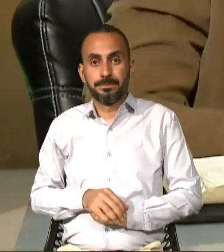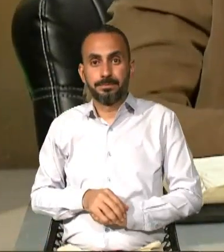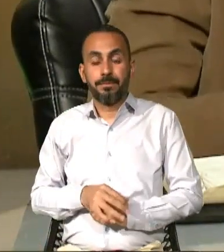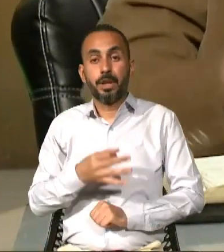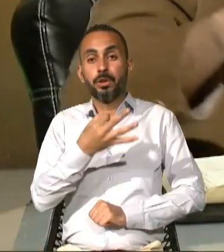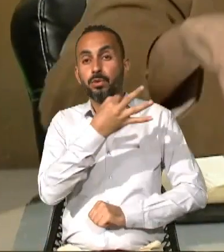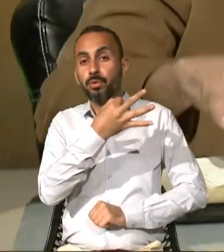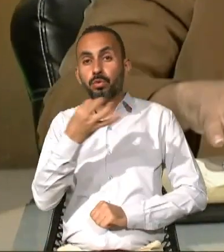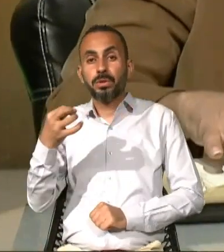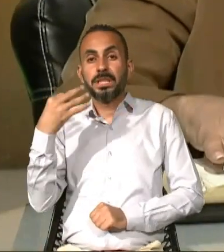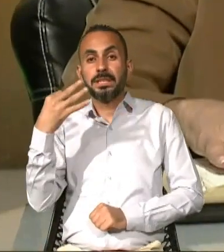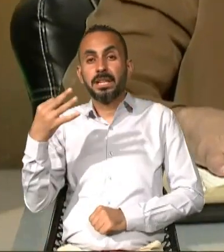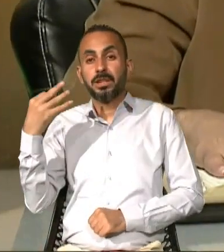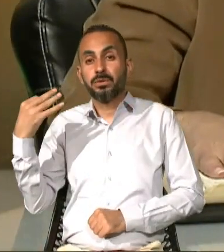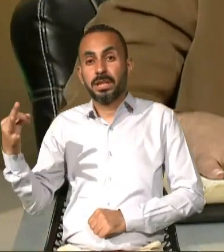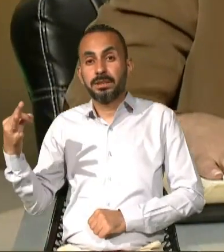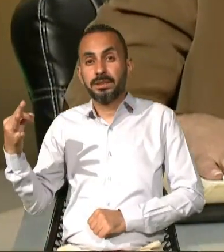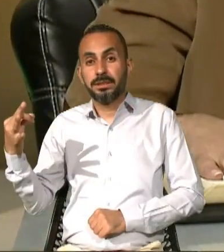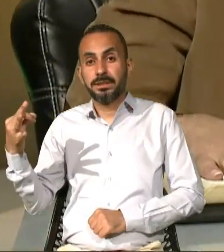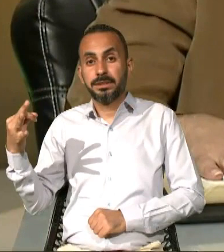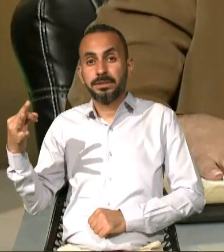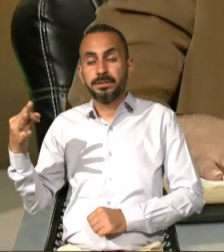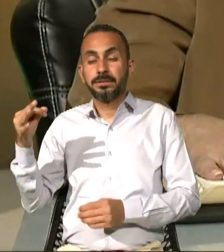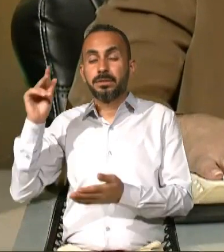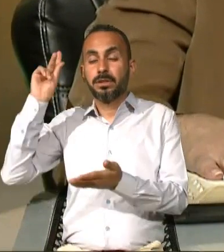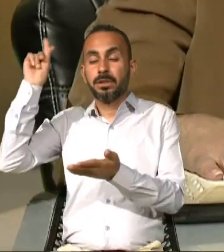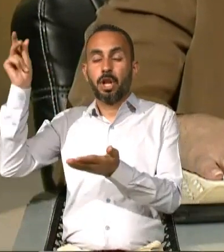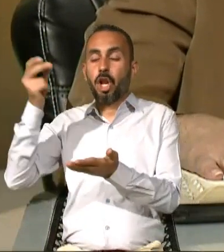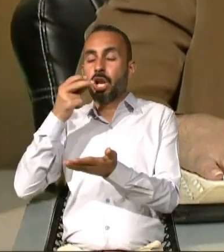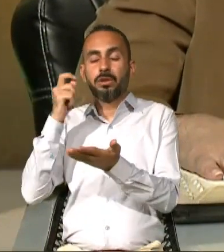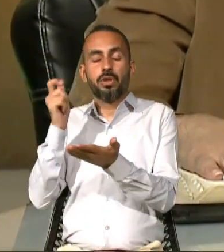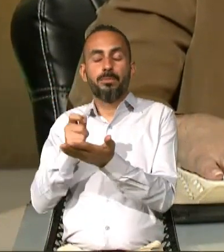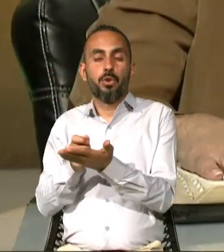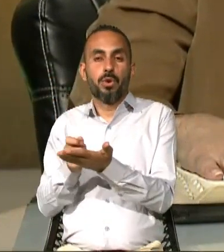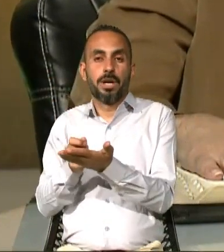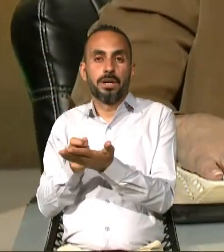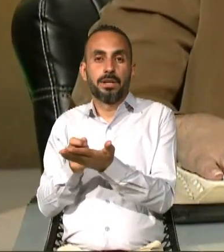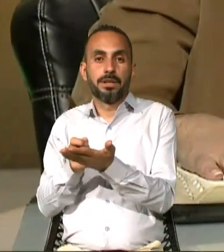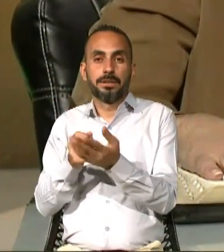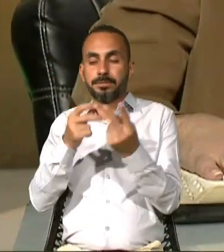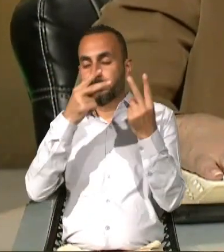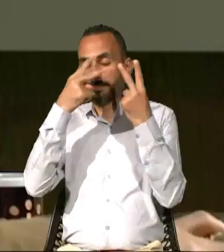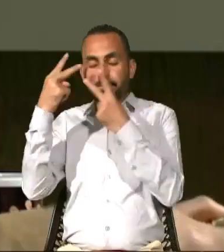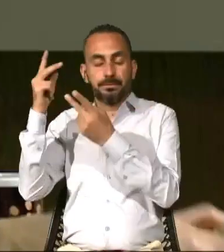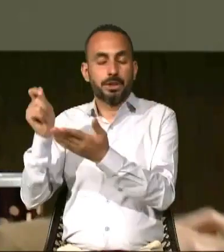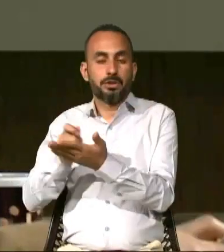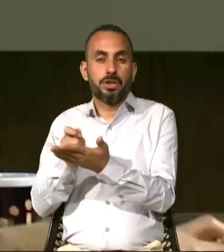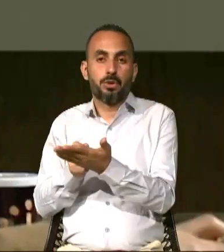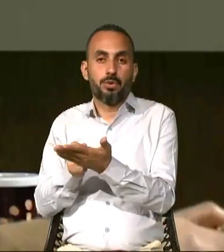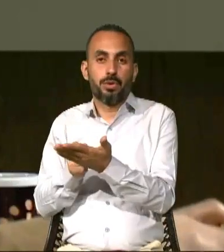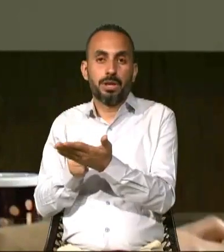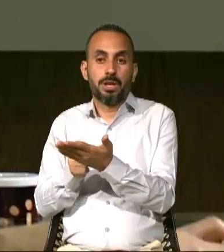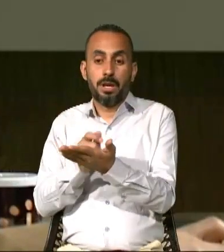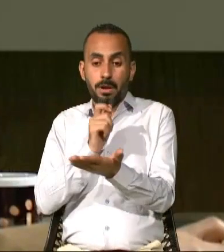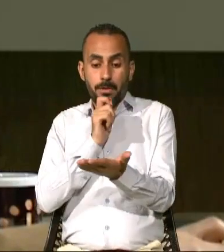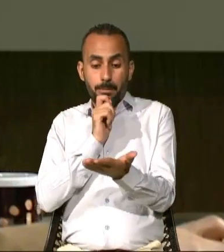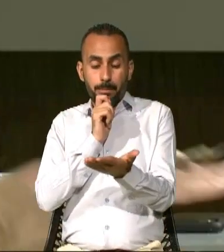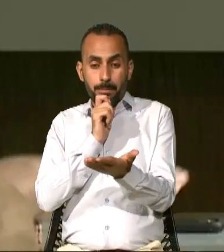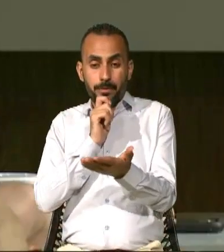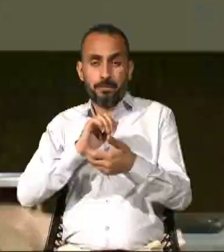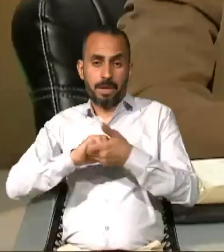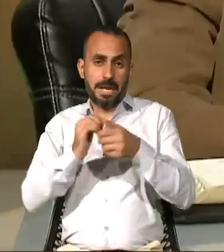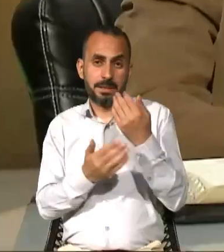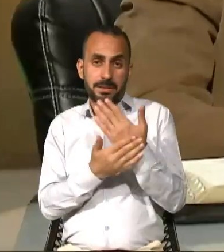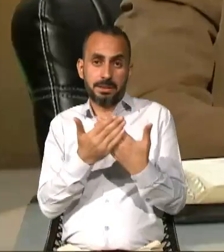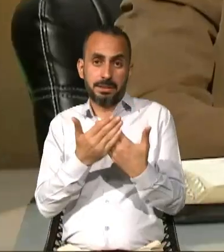333 نبوة. 300 ده حتى رقم يعني سهل يتحفظ. 333 في العهد القديم ذكروا